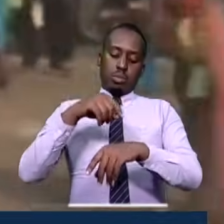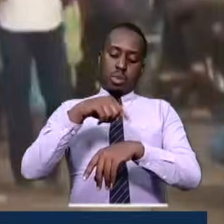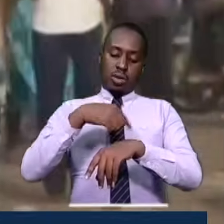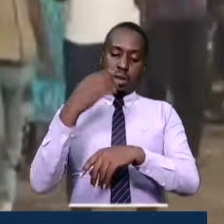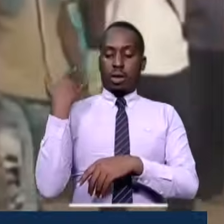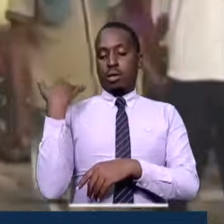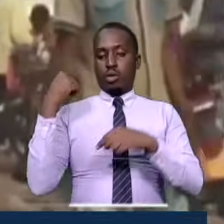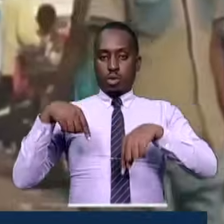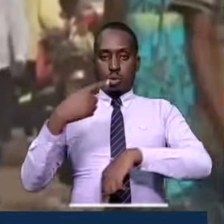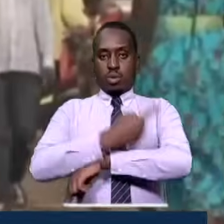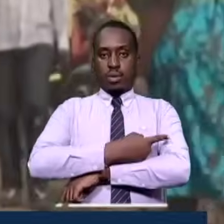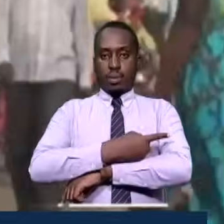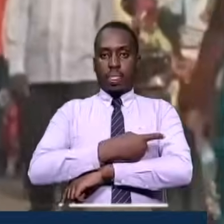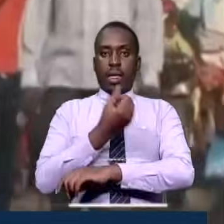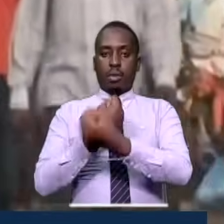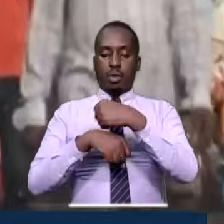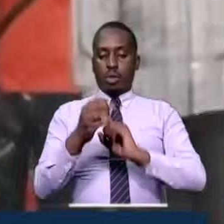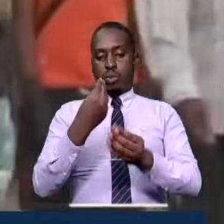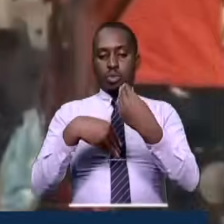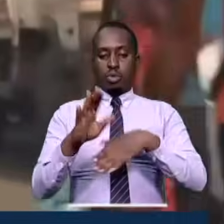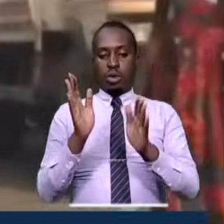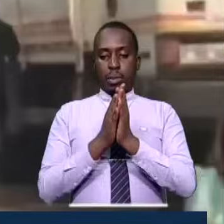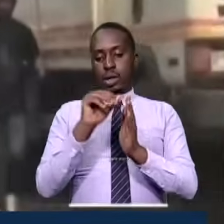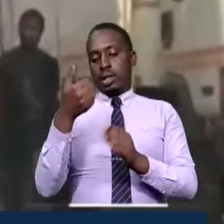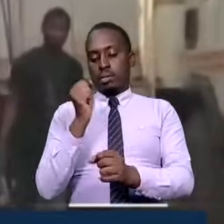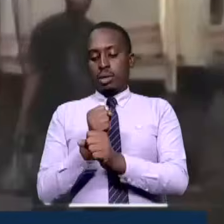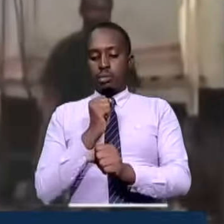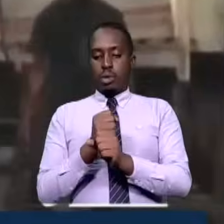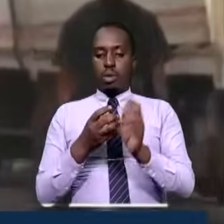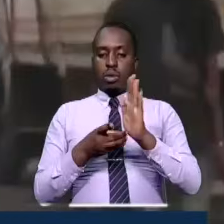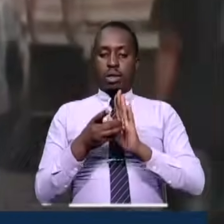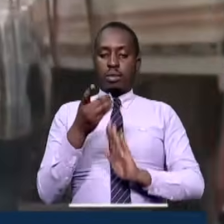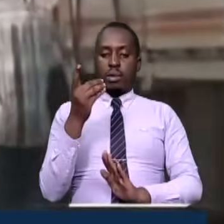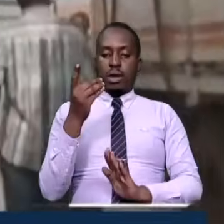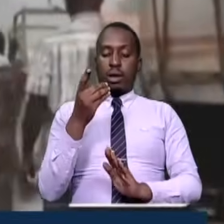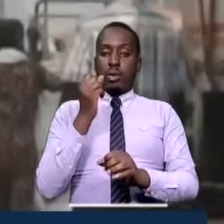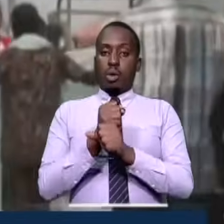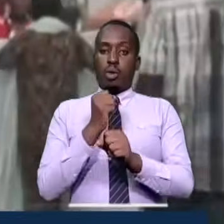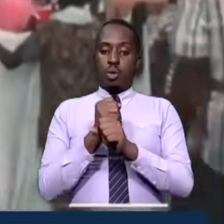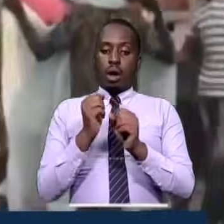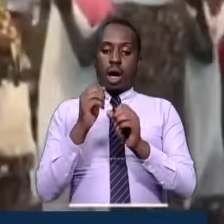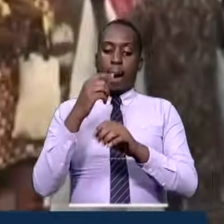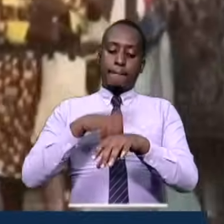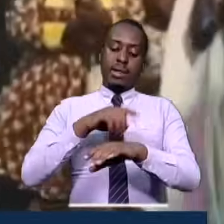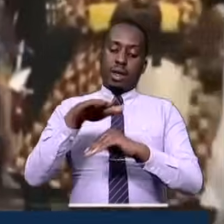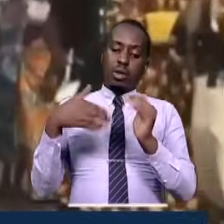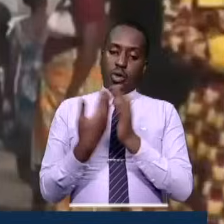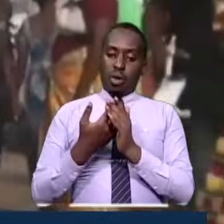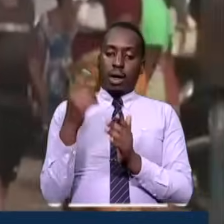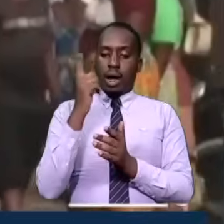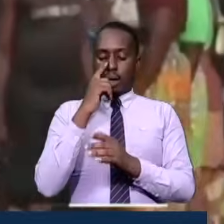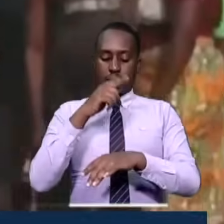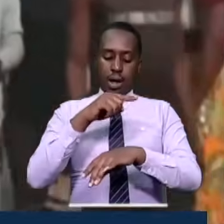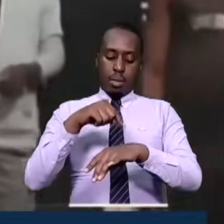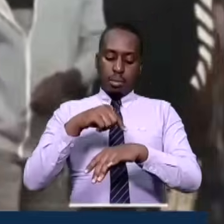yo kuri uyu munsi. Ibikorwa by'ubucuruzi ndetse n'indi mirimo yo kwiteza imbere birakorwa amasaha yose ndetse n'amasaha